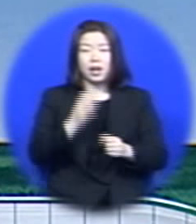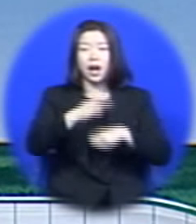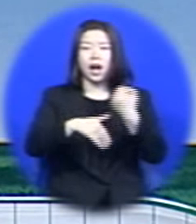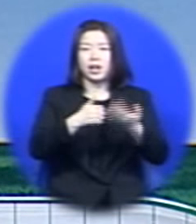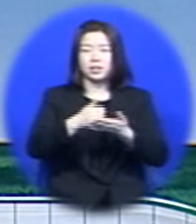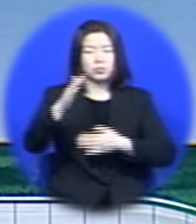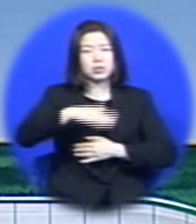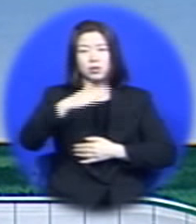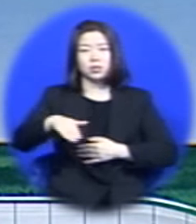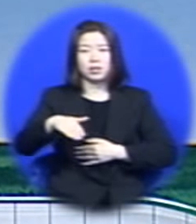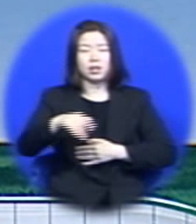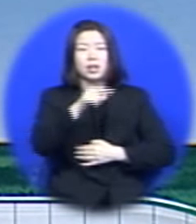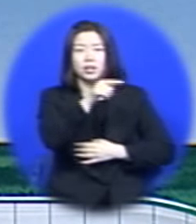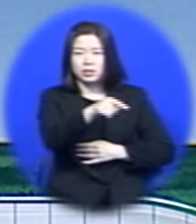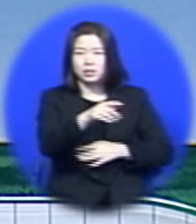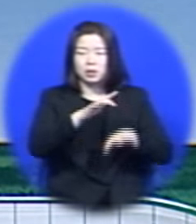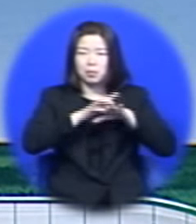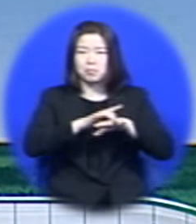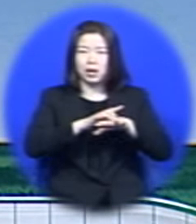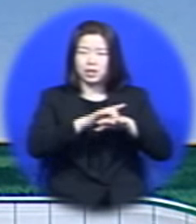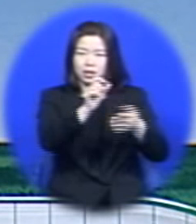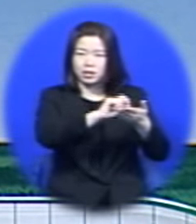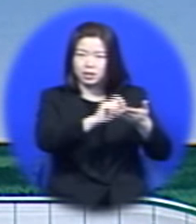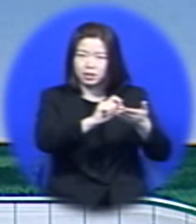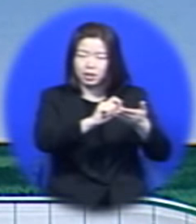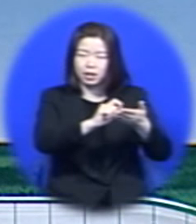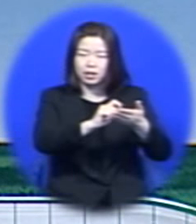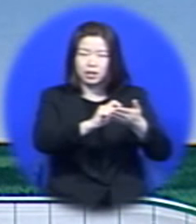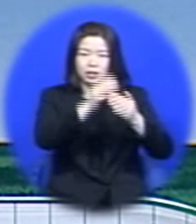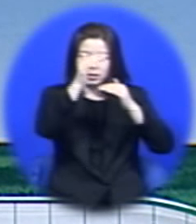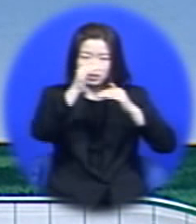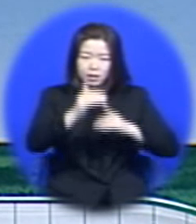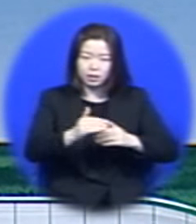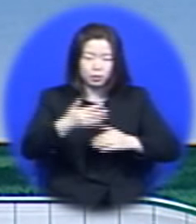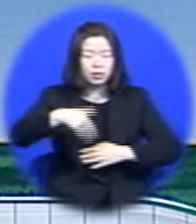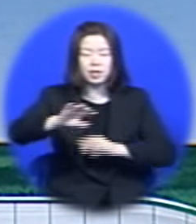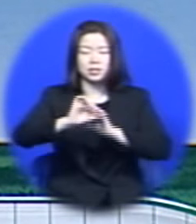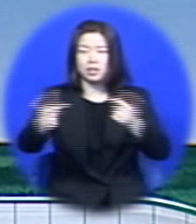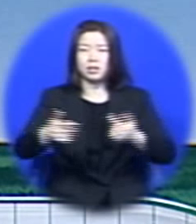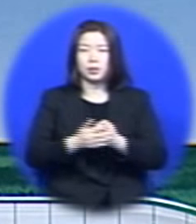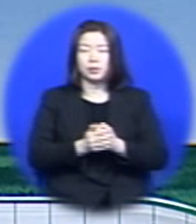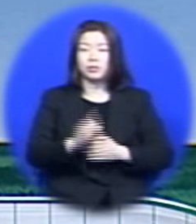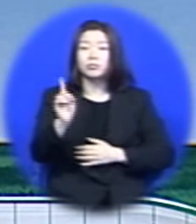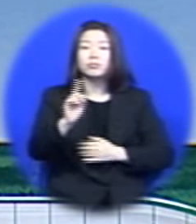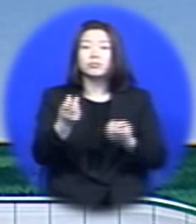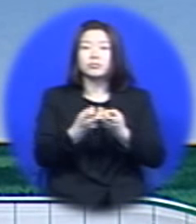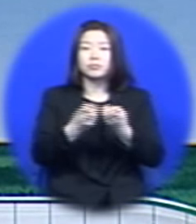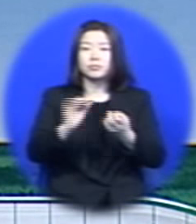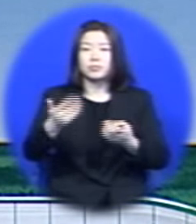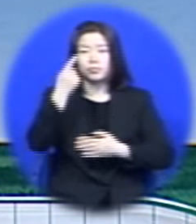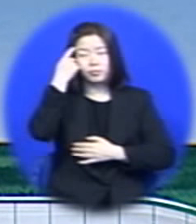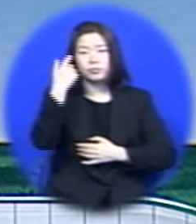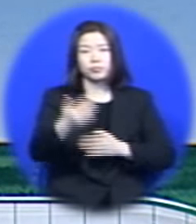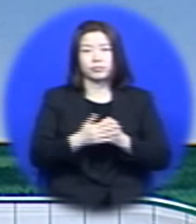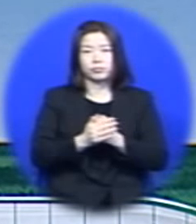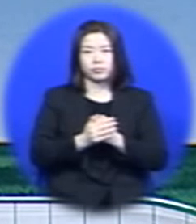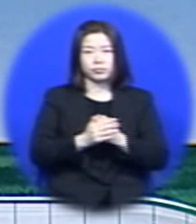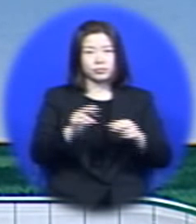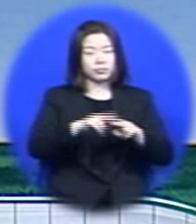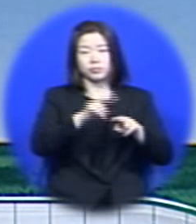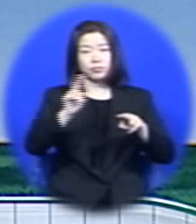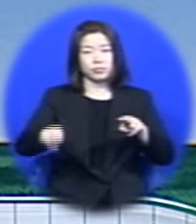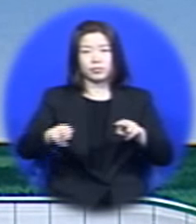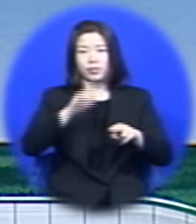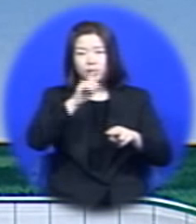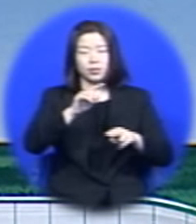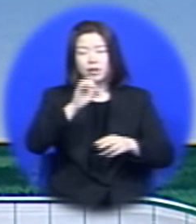하나님, 절대로 나는 마귀가 쓴 각본대로 안 갈 겁니다. 그럼 어떻게 해야 돼요? 그만둔다는 말 하면